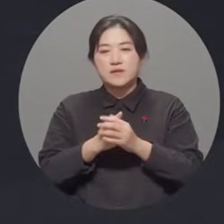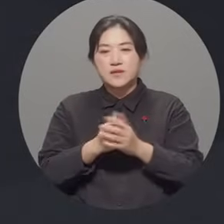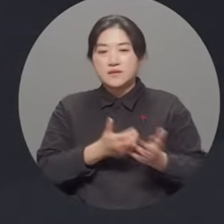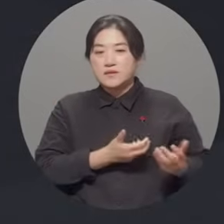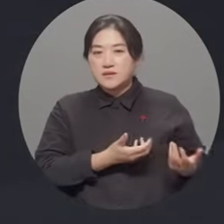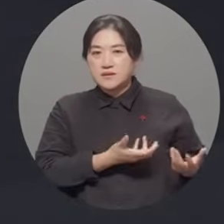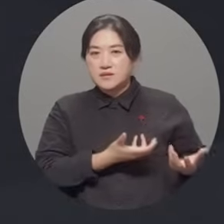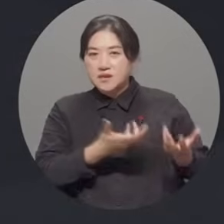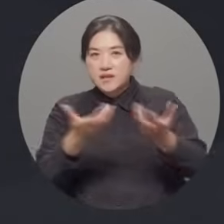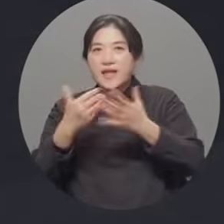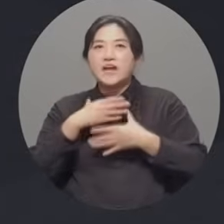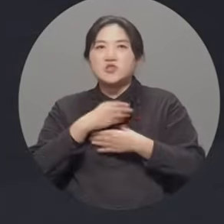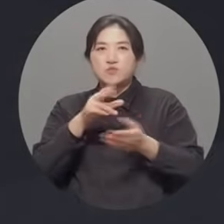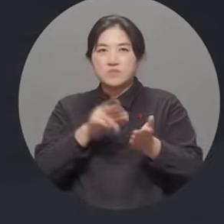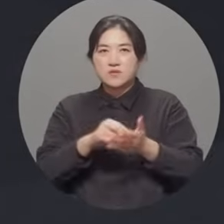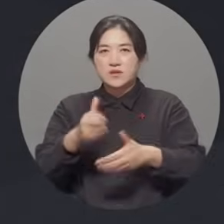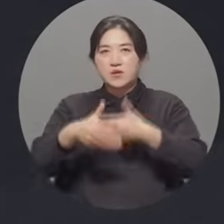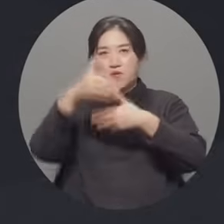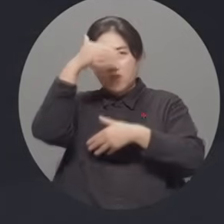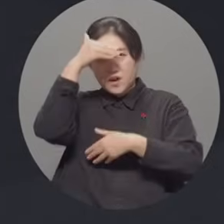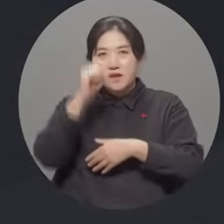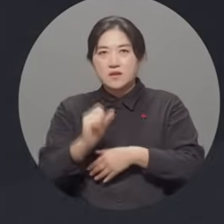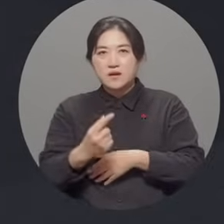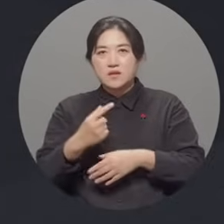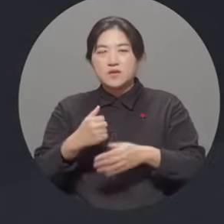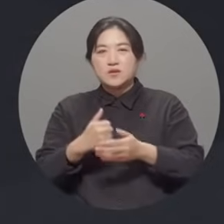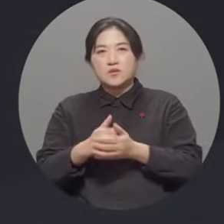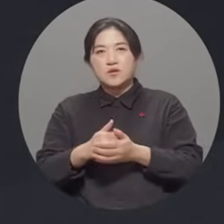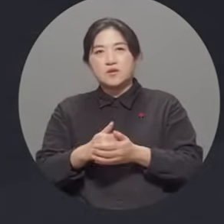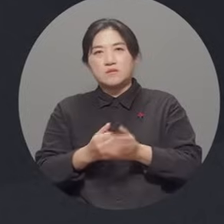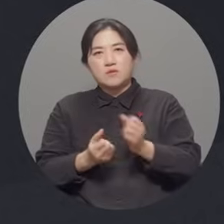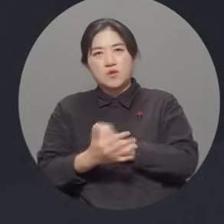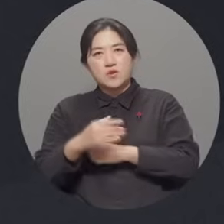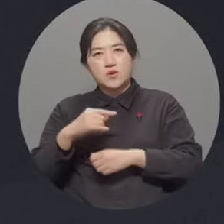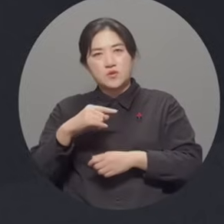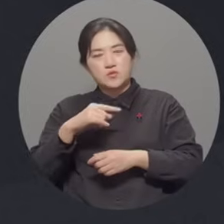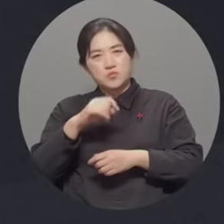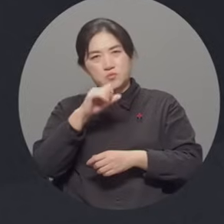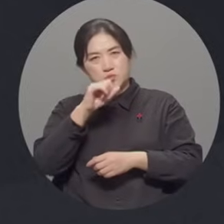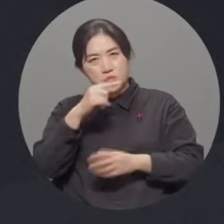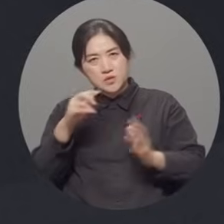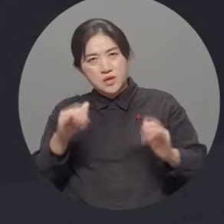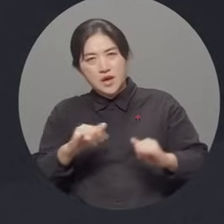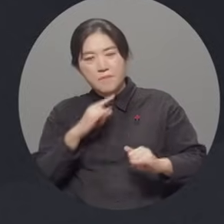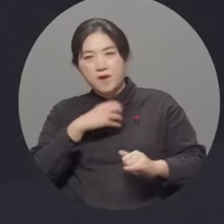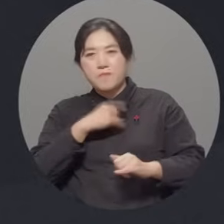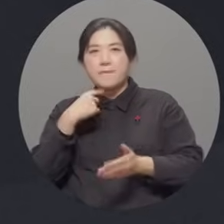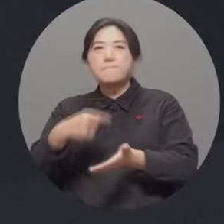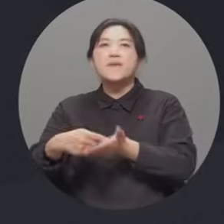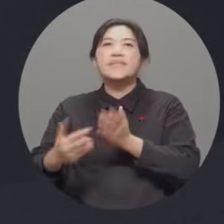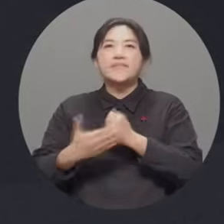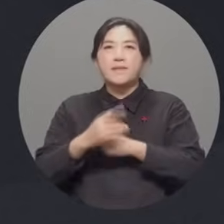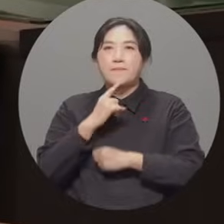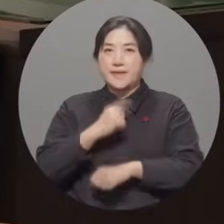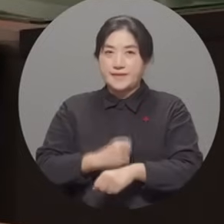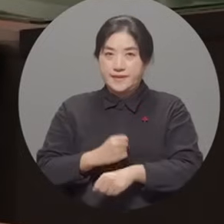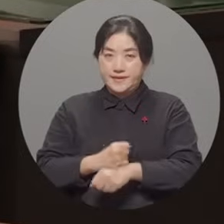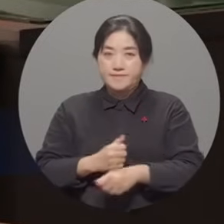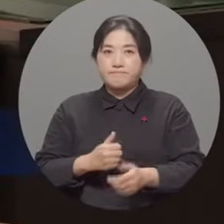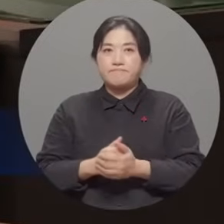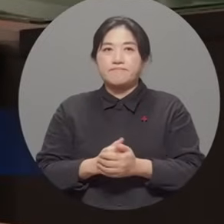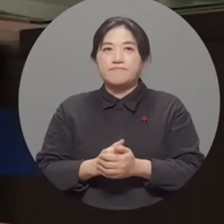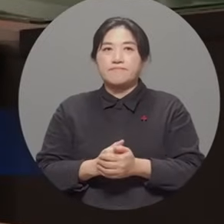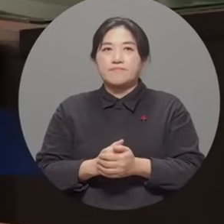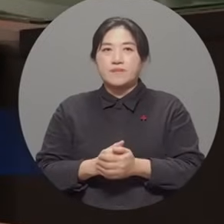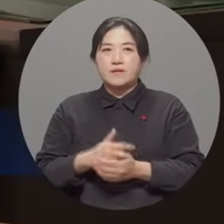안전 문제와 함께 영화 관람으로 인해 부정적인 영향에 대한 염려스러운 의견이 있었다고 밝혔습니다. 저희